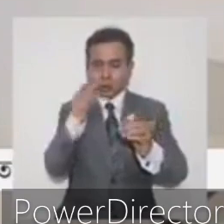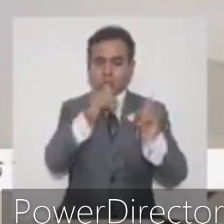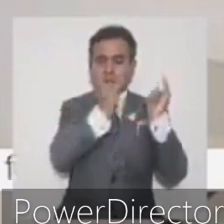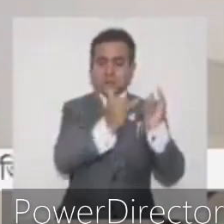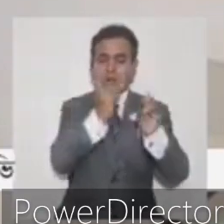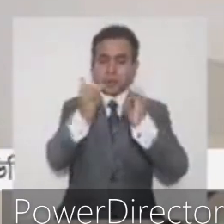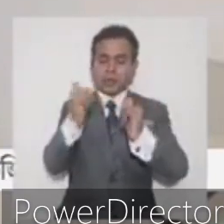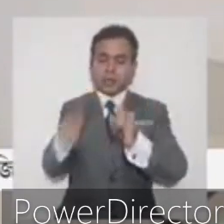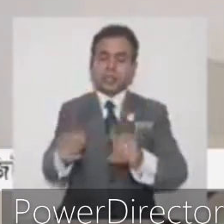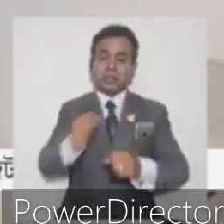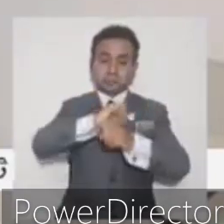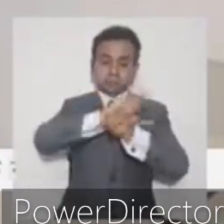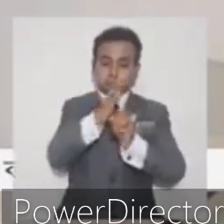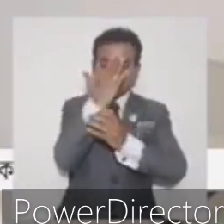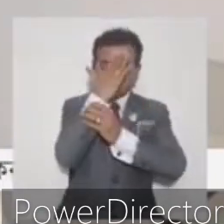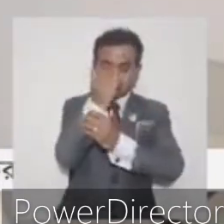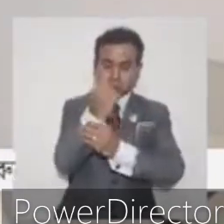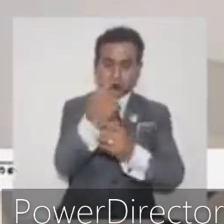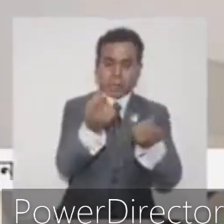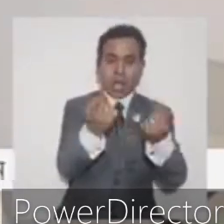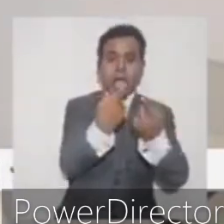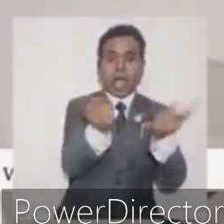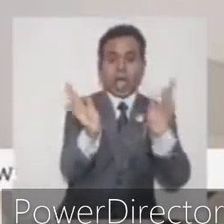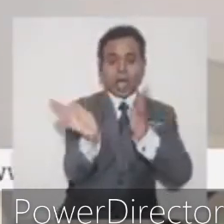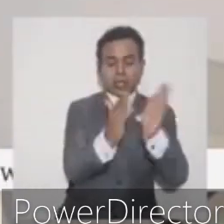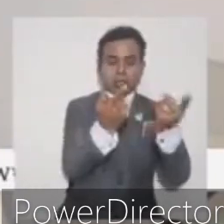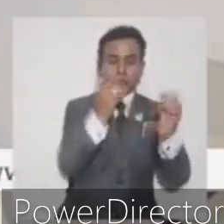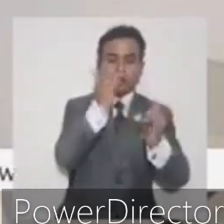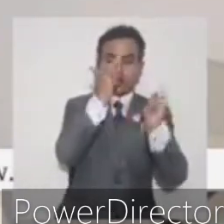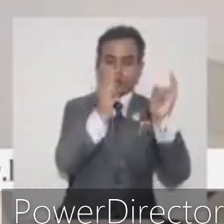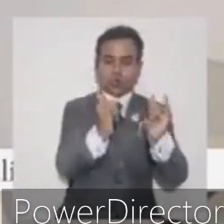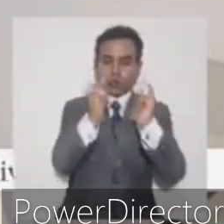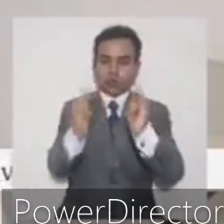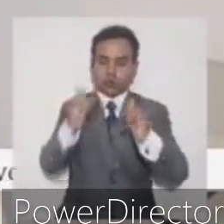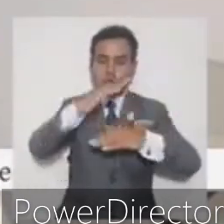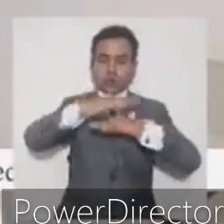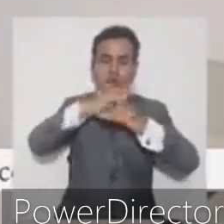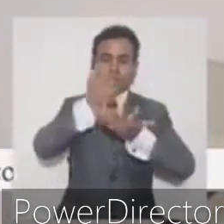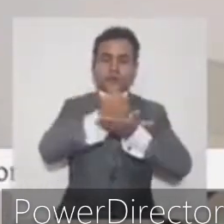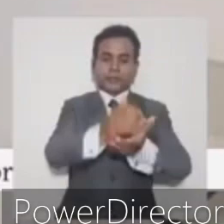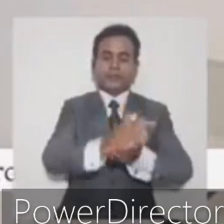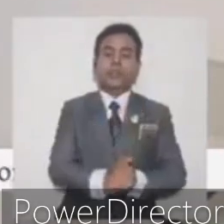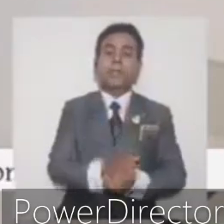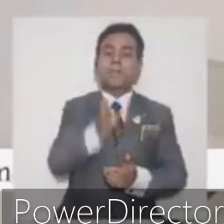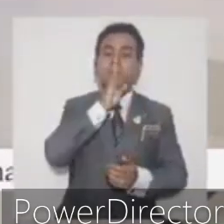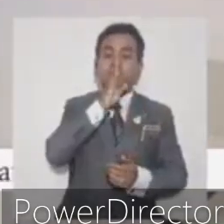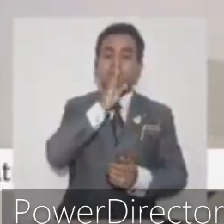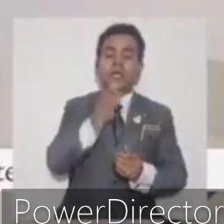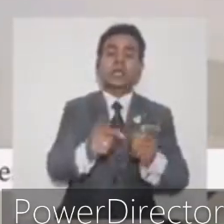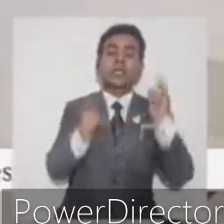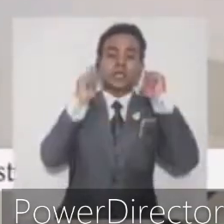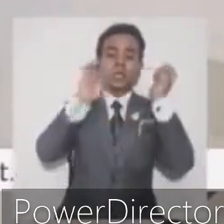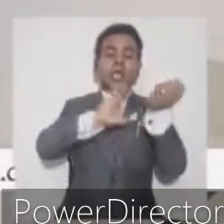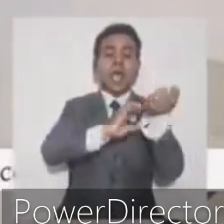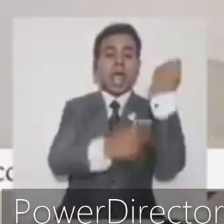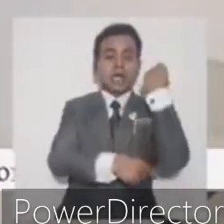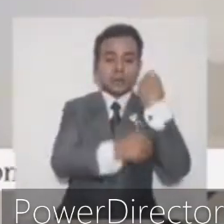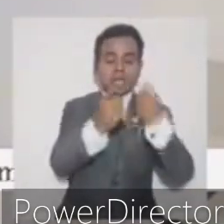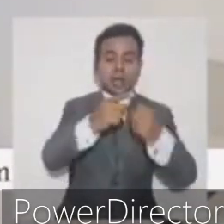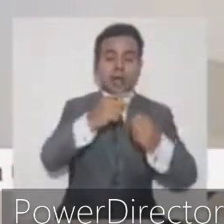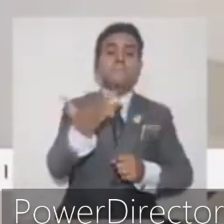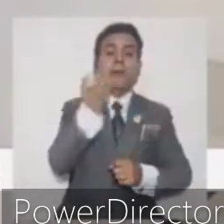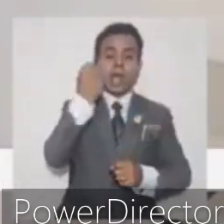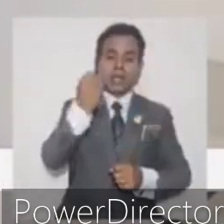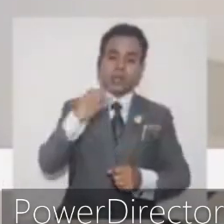হাসপাতালগুলো এবং মালিক তারা যারা আছেন, তারাও এগিয়ে আসছেন, তাদেরও আমরা 2টি হাসপাতাল নেওয়ার আমরা